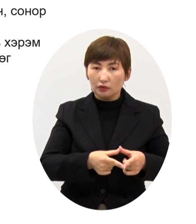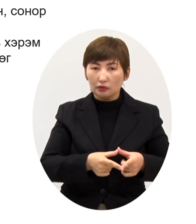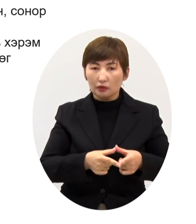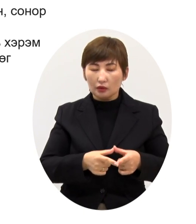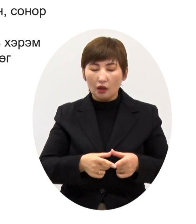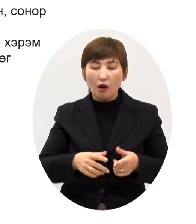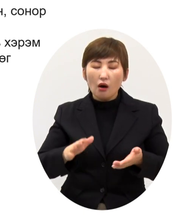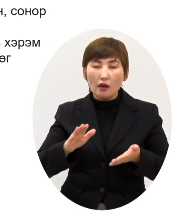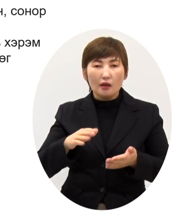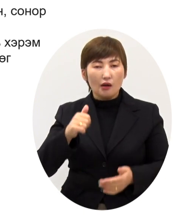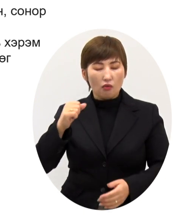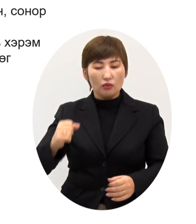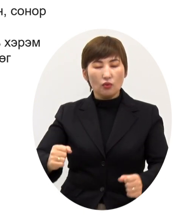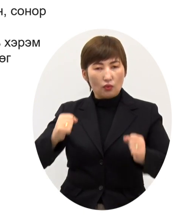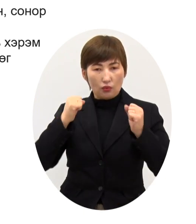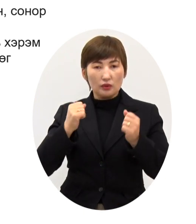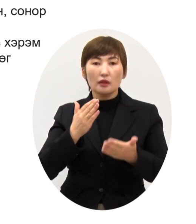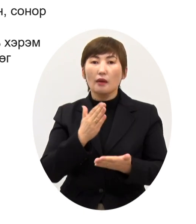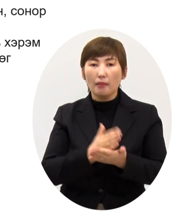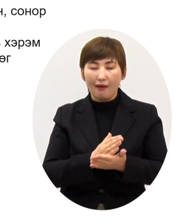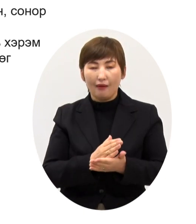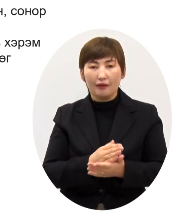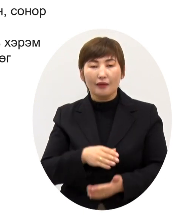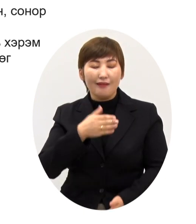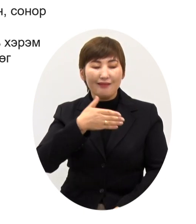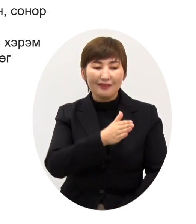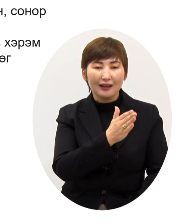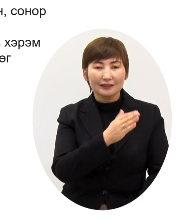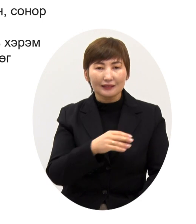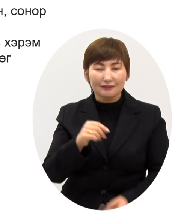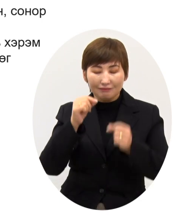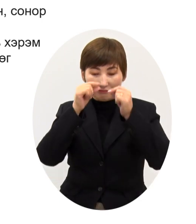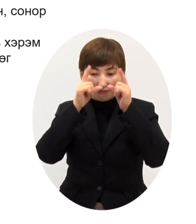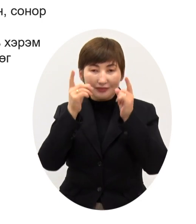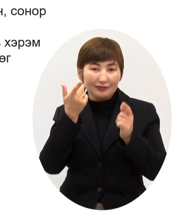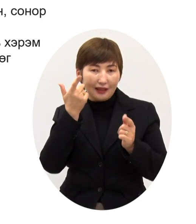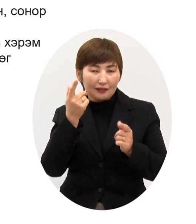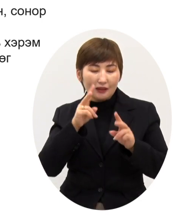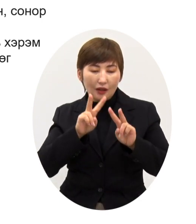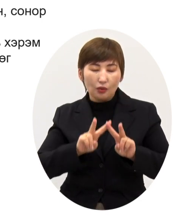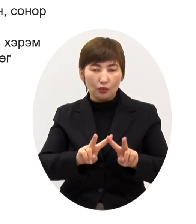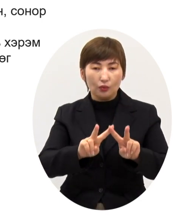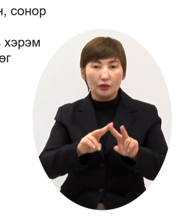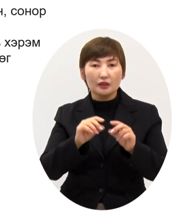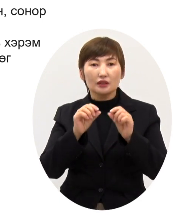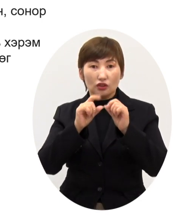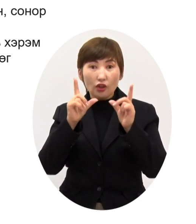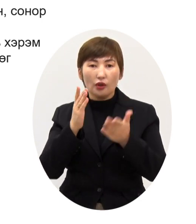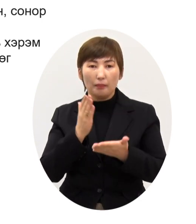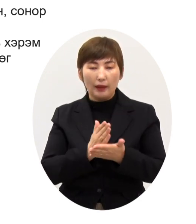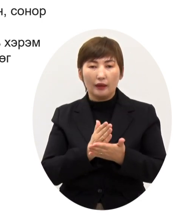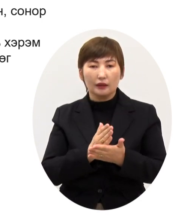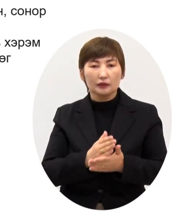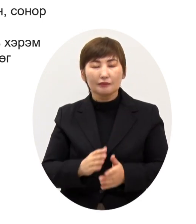эрэмгий байхыг дундах заахсан нь өнөр өтгөн санар соргоогийг хажуугийн босоо шугамн хэрэм мэт бат